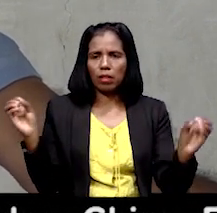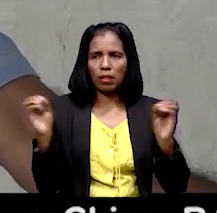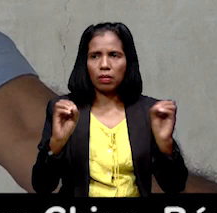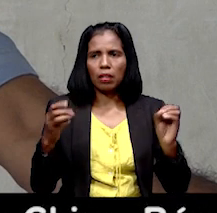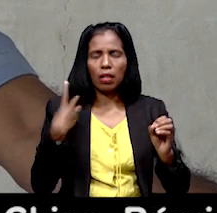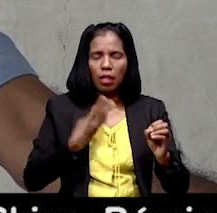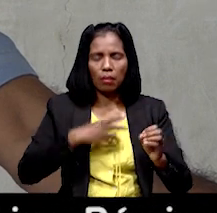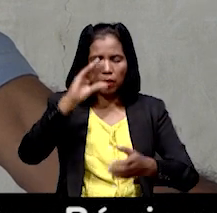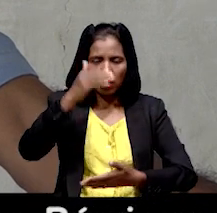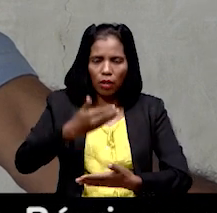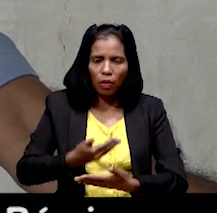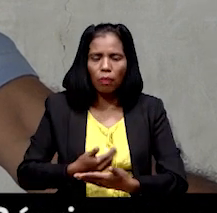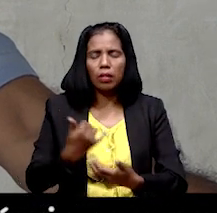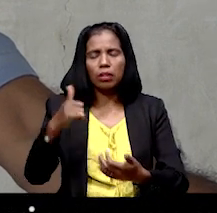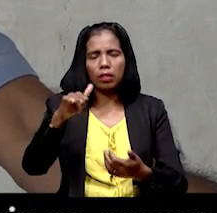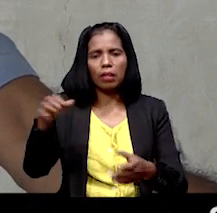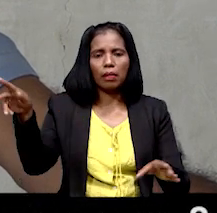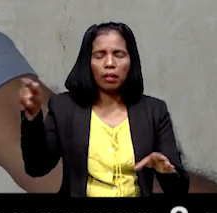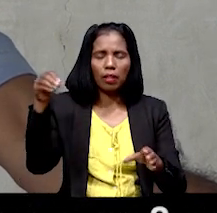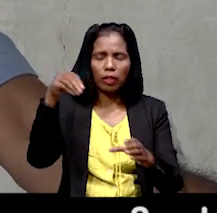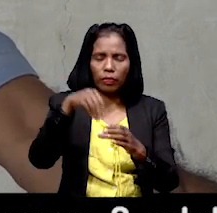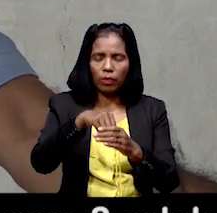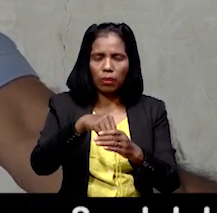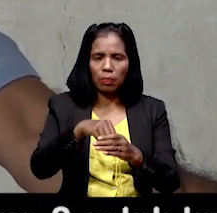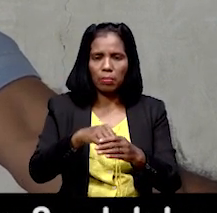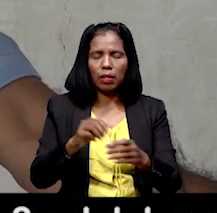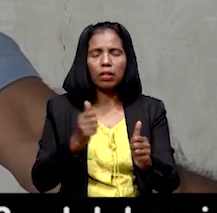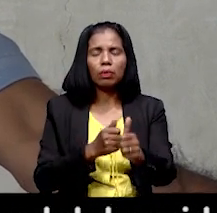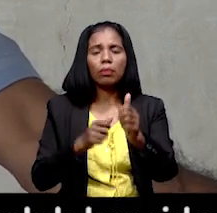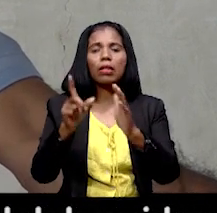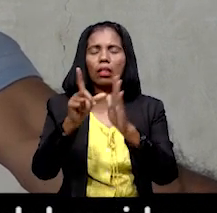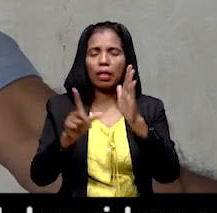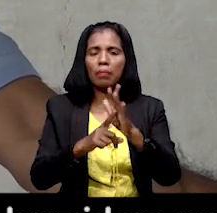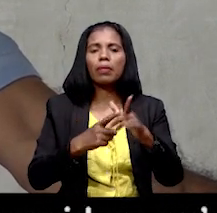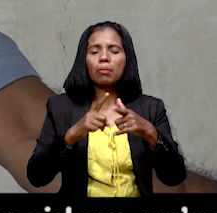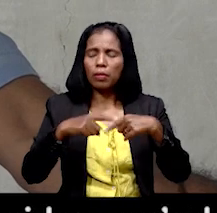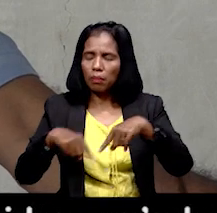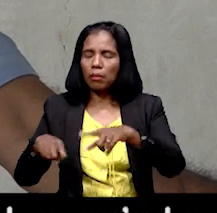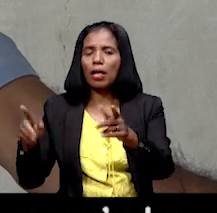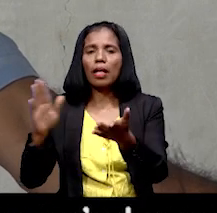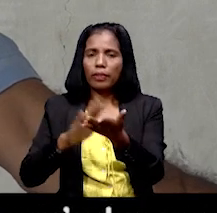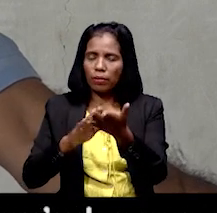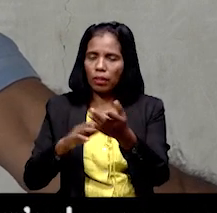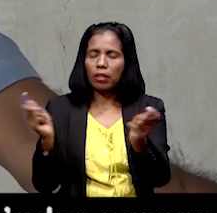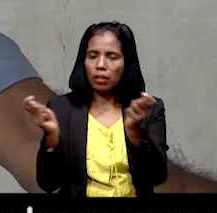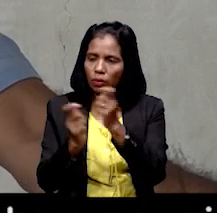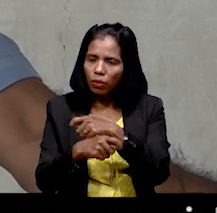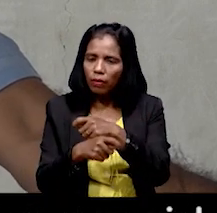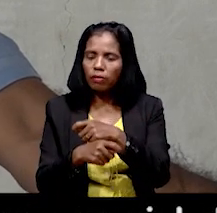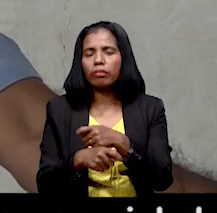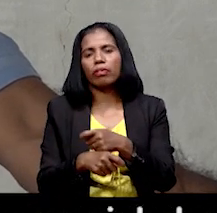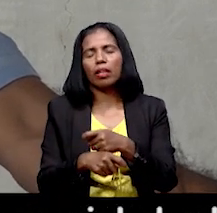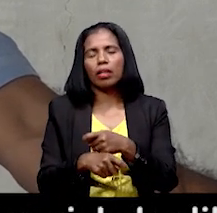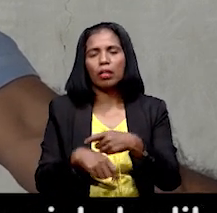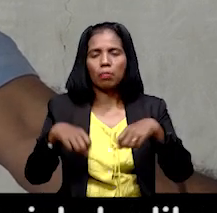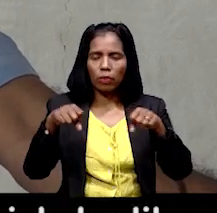amini wan sira involve ka kontra leis. Mas depois de bahis sekolah sira influence malu.